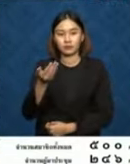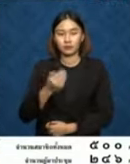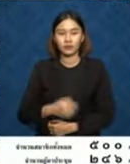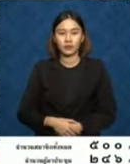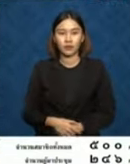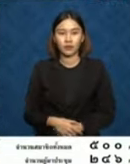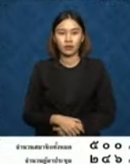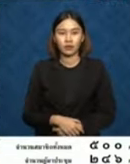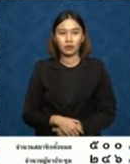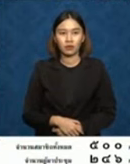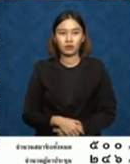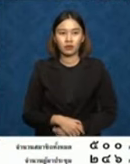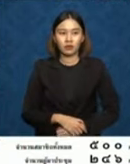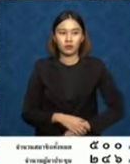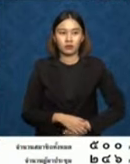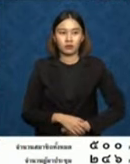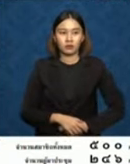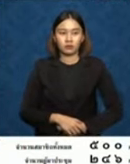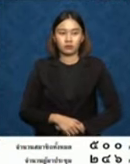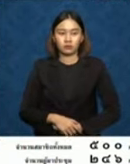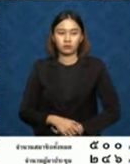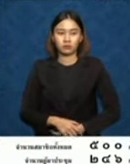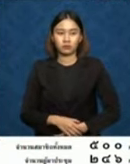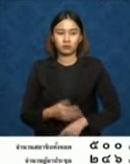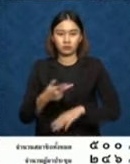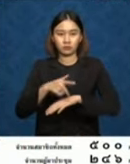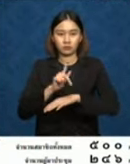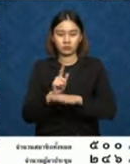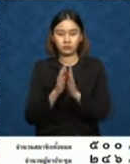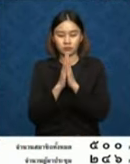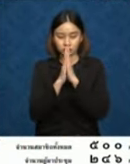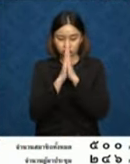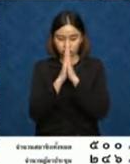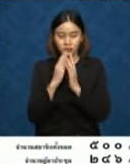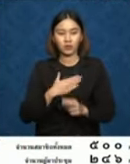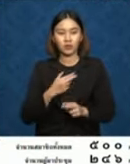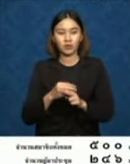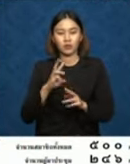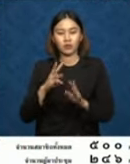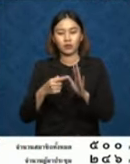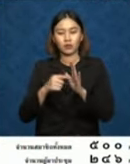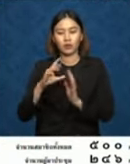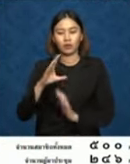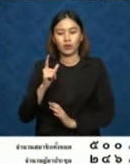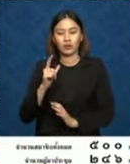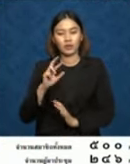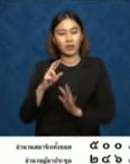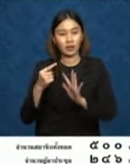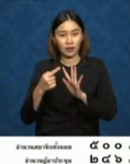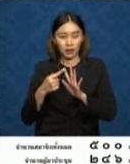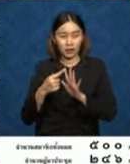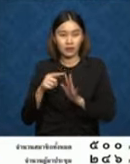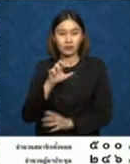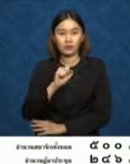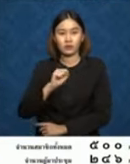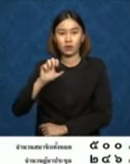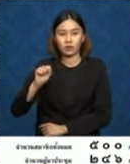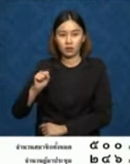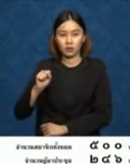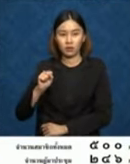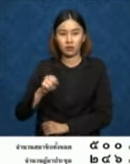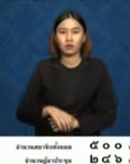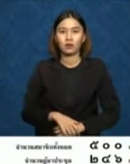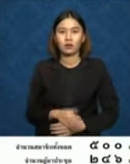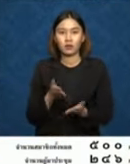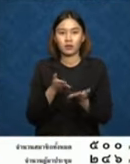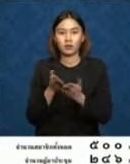เยาวหสันครับ เรียนท่านประธานสภาที่เคารพผมวชระเยาวหสันสมาชิกสภาผู้แทนราษฎรเข